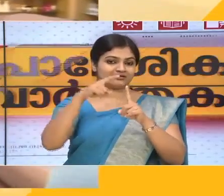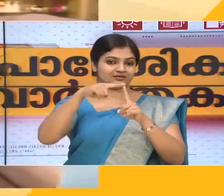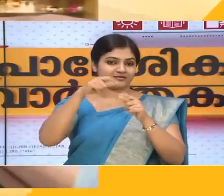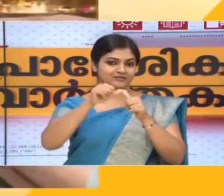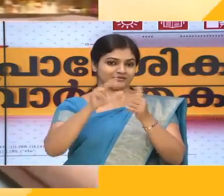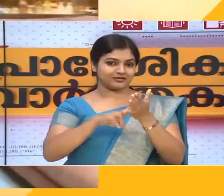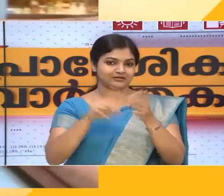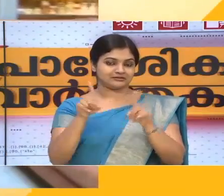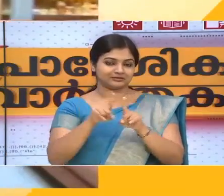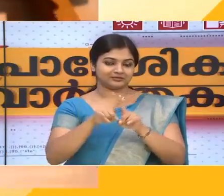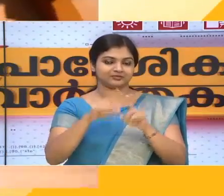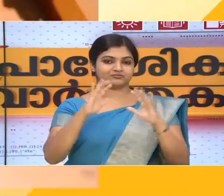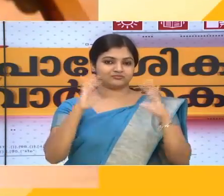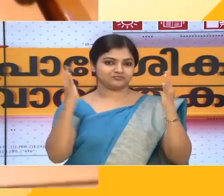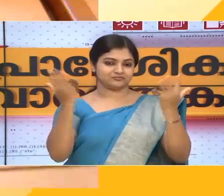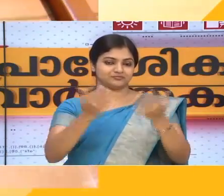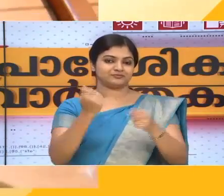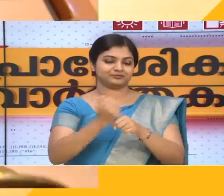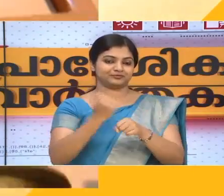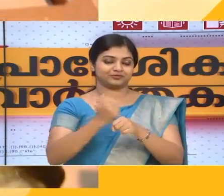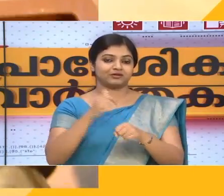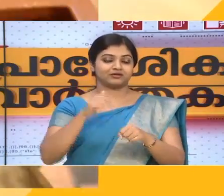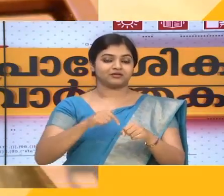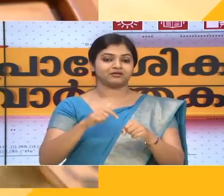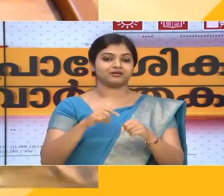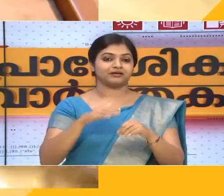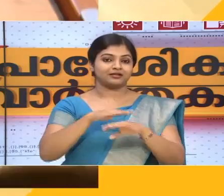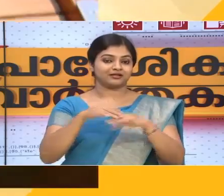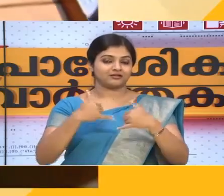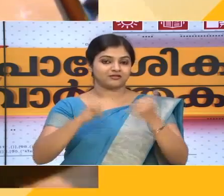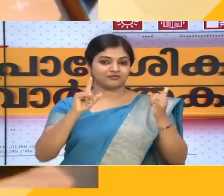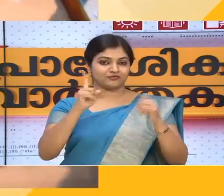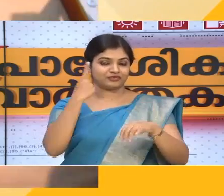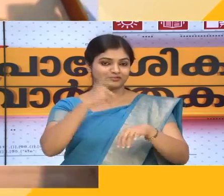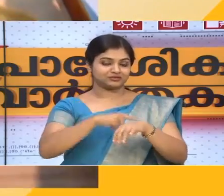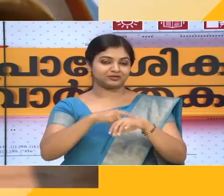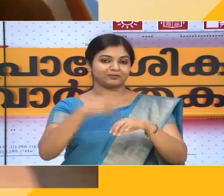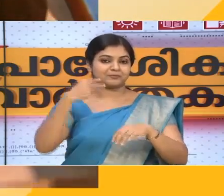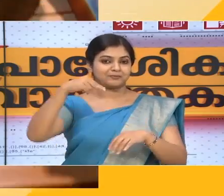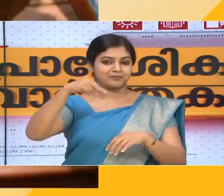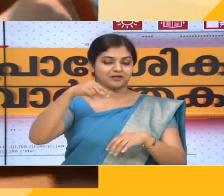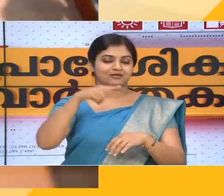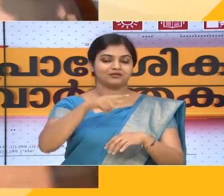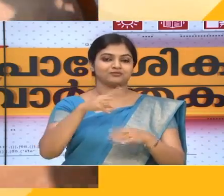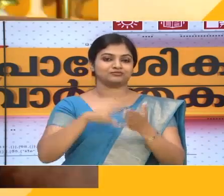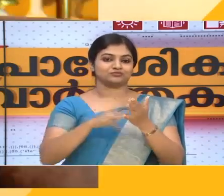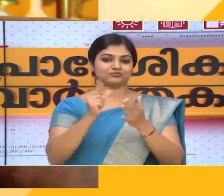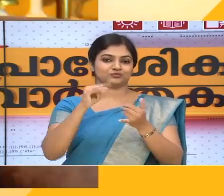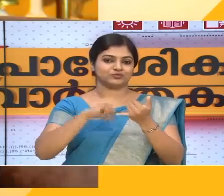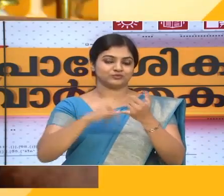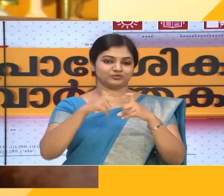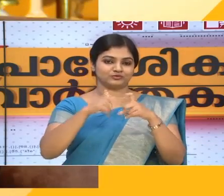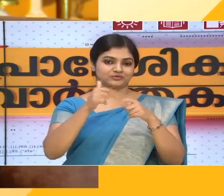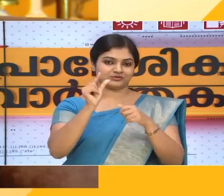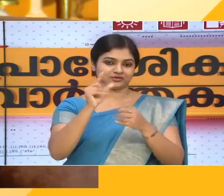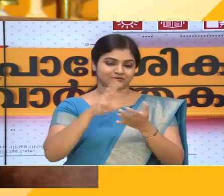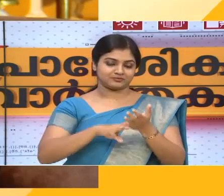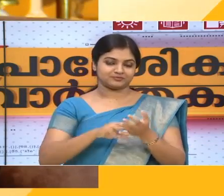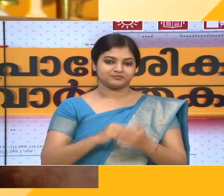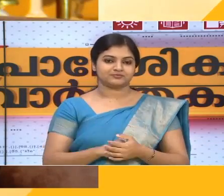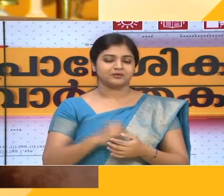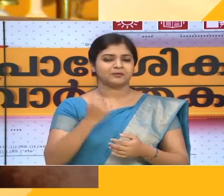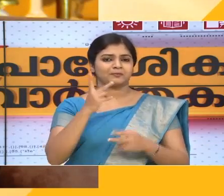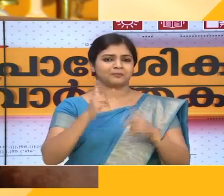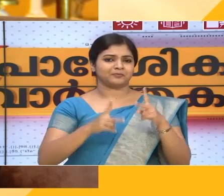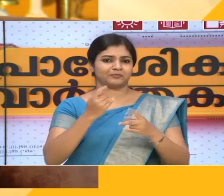തടിക്കൂടാരവും ഒരുക്കിയതോടെ അത് രാജ്യത്തെ ആദ്യ ബെൽ മ്യൂസിയമായി. എല്ലാവർക്കും ഈ ഗണപതി കളക്ഷനും വിളക്ക് കളക്ഷനും ഒക്കെ